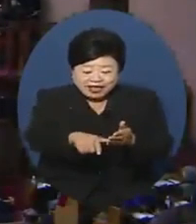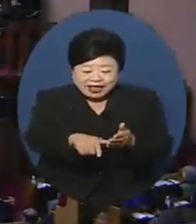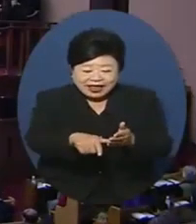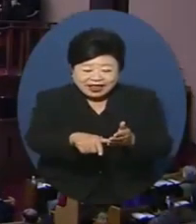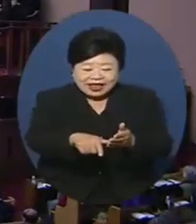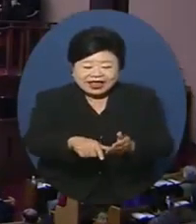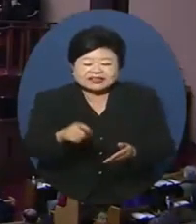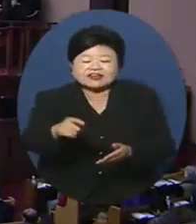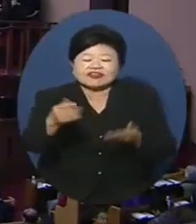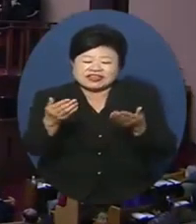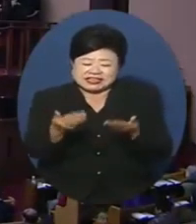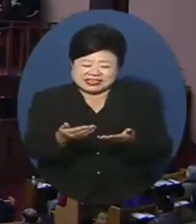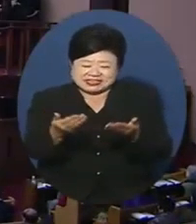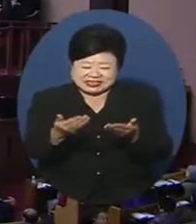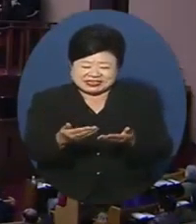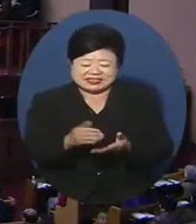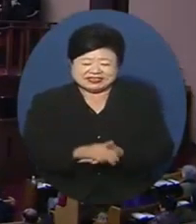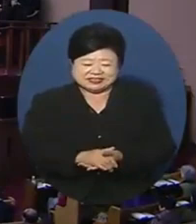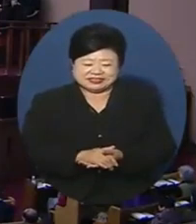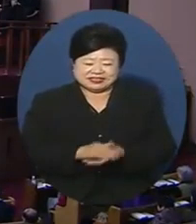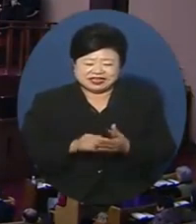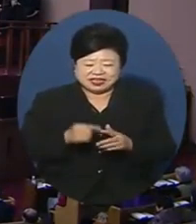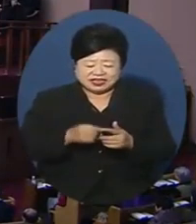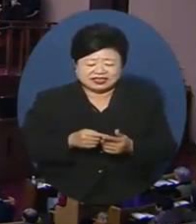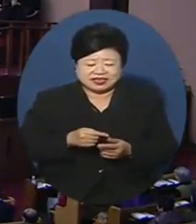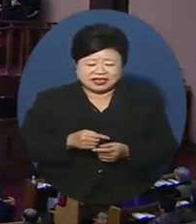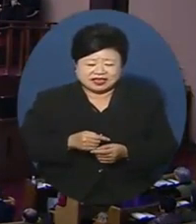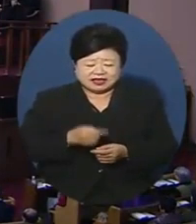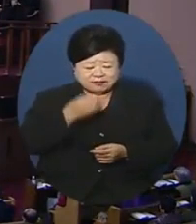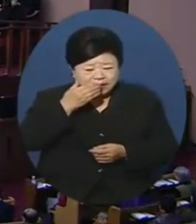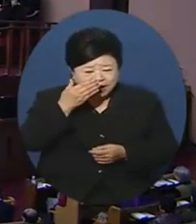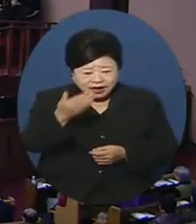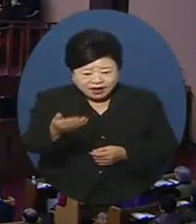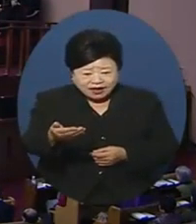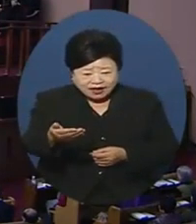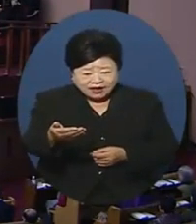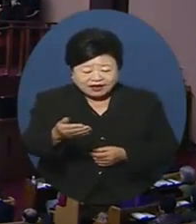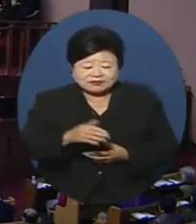그런 일을 어떻게 이해할 수 있습니까?